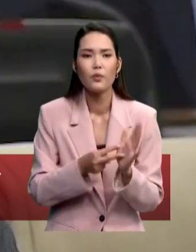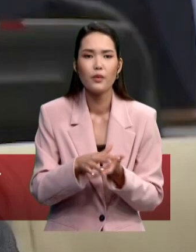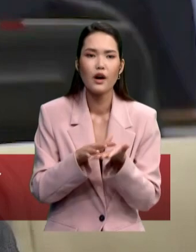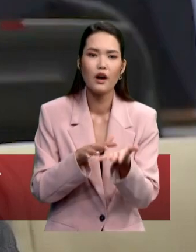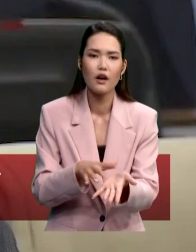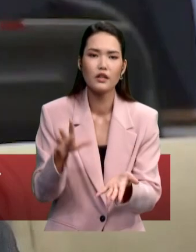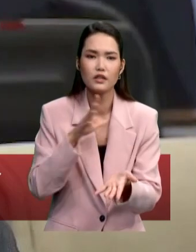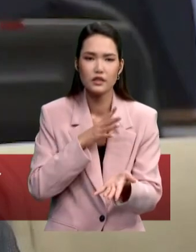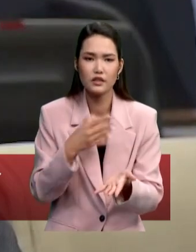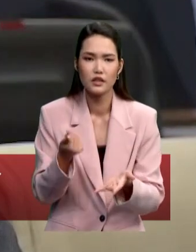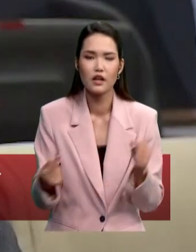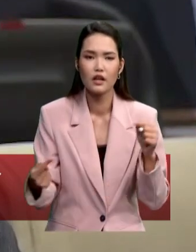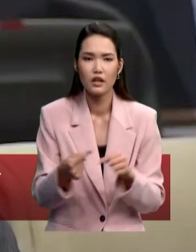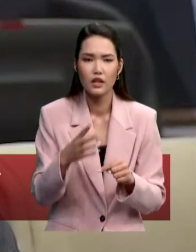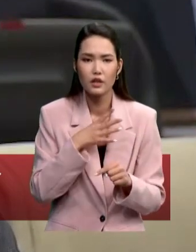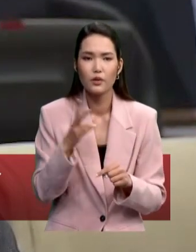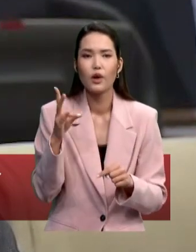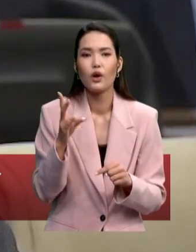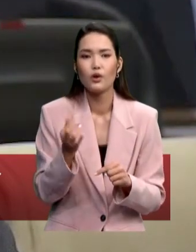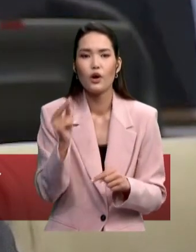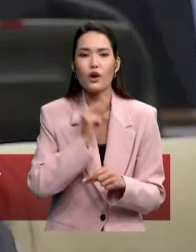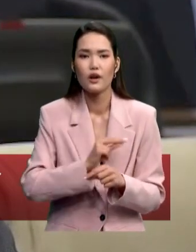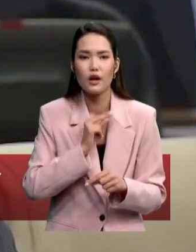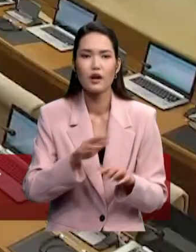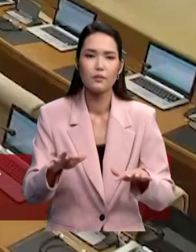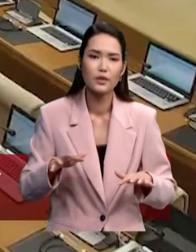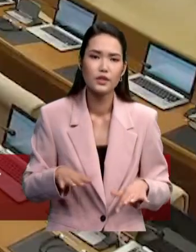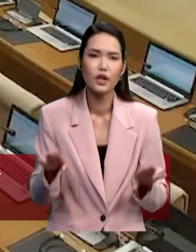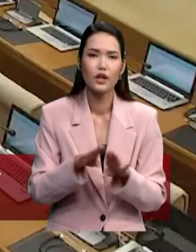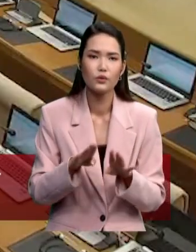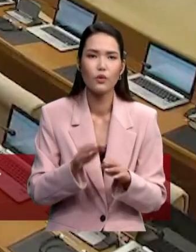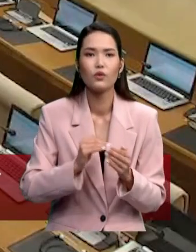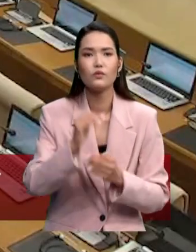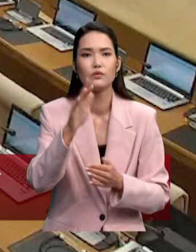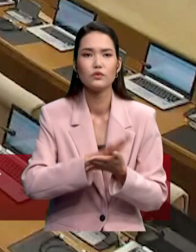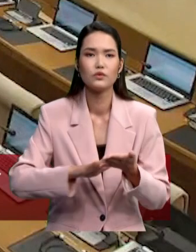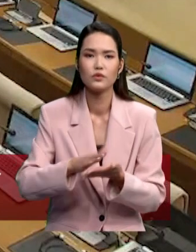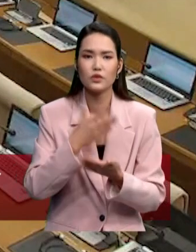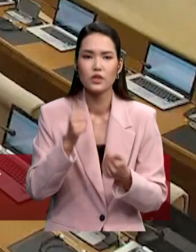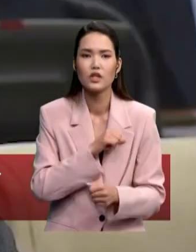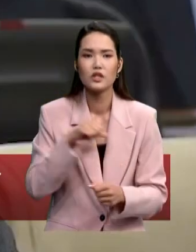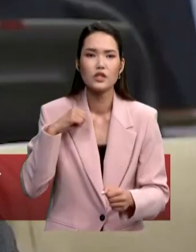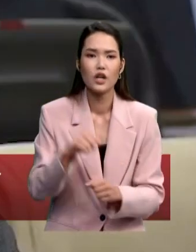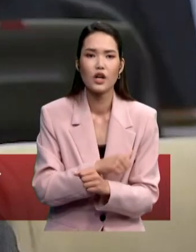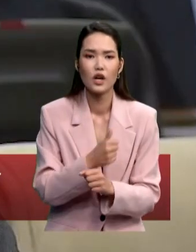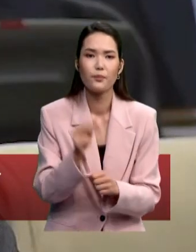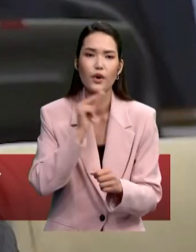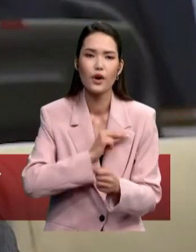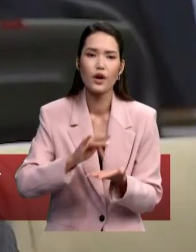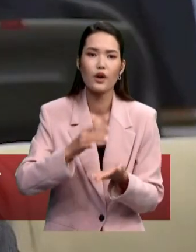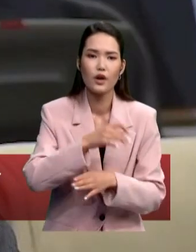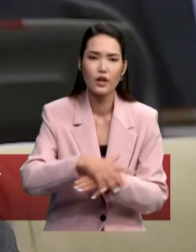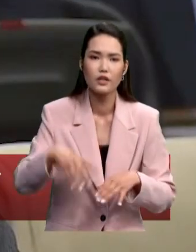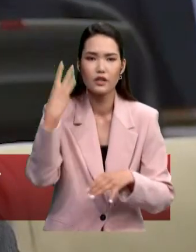заявлены на сайте правительства. Но вся работа центра свелась к сбору данных и составлению планов. Самое главное, работа центра за